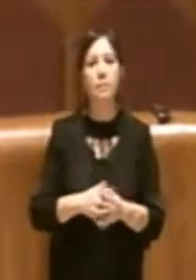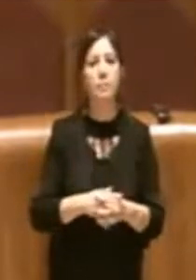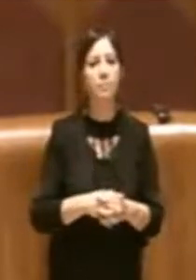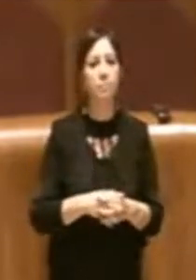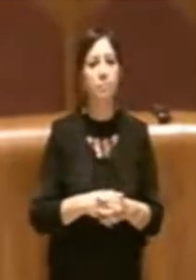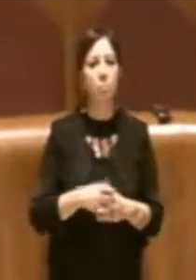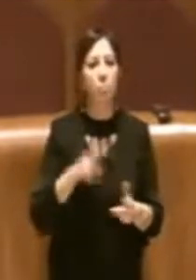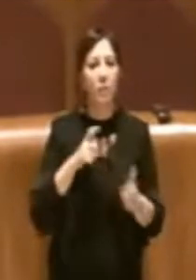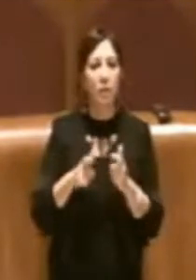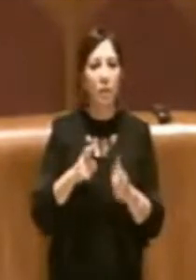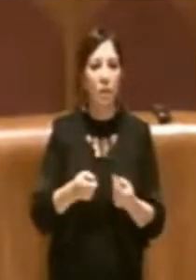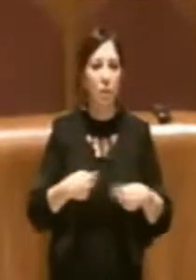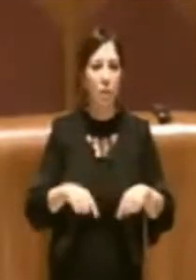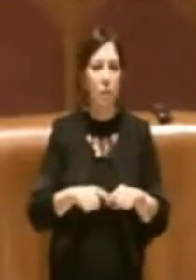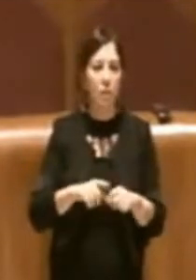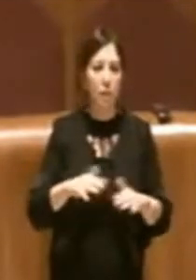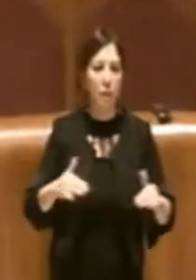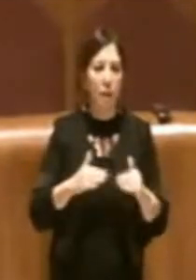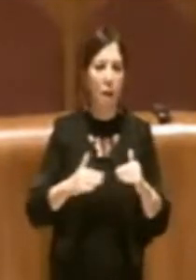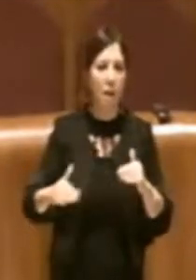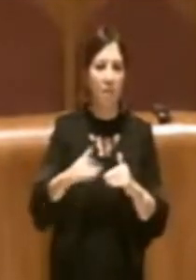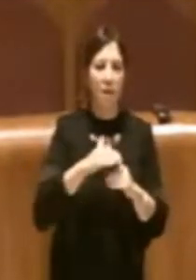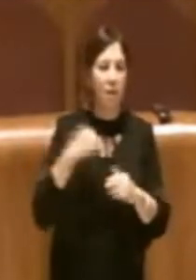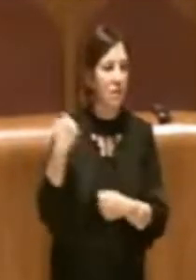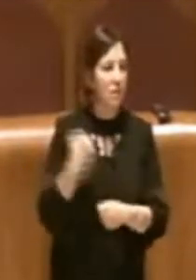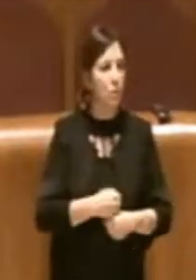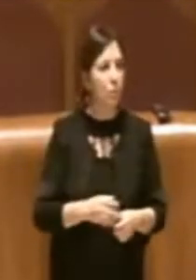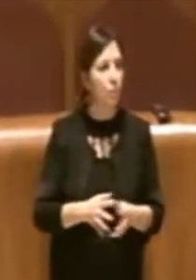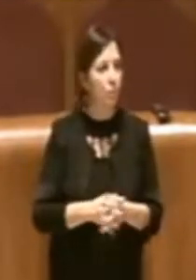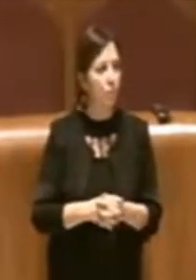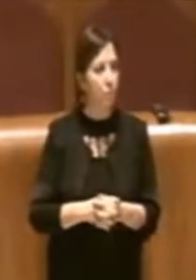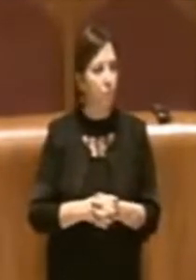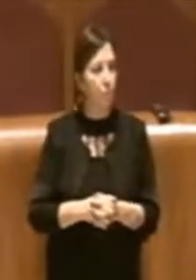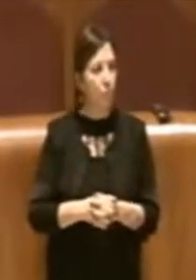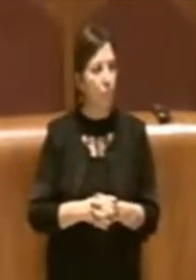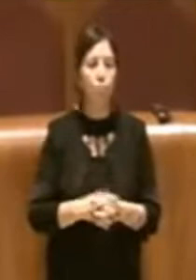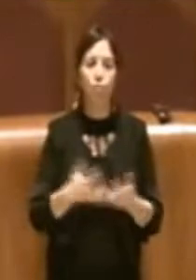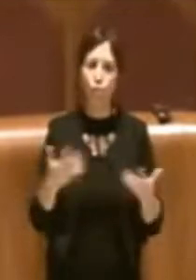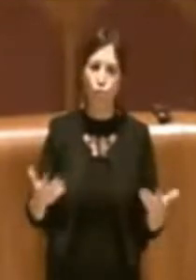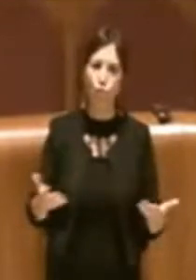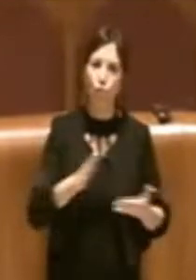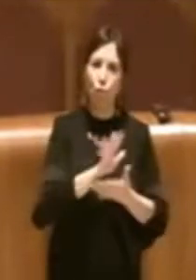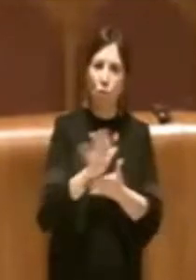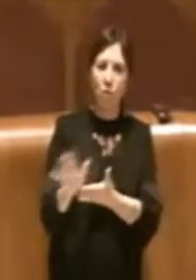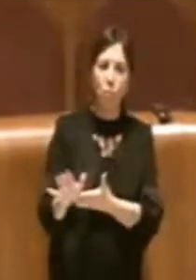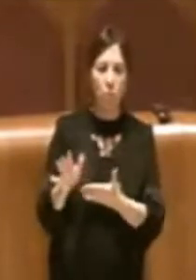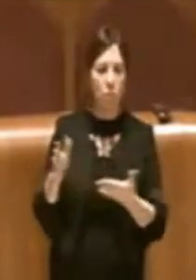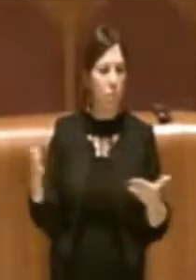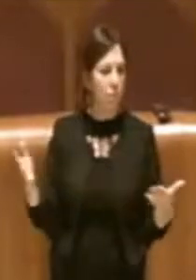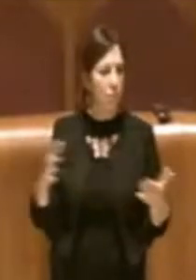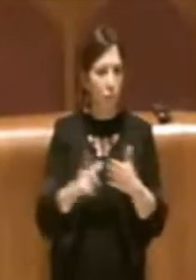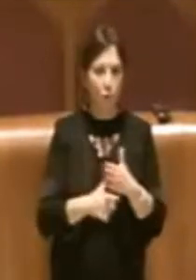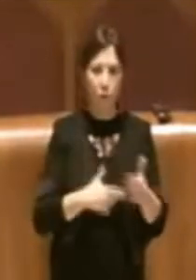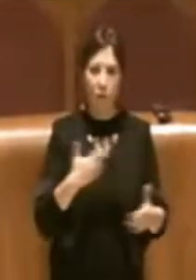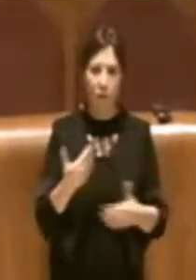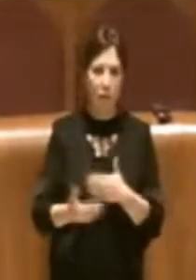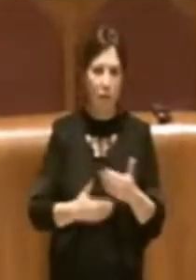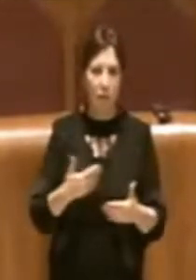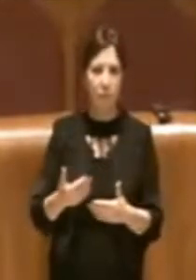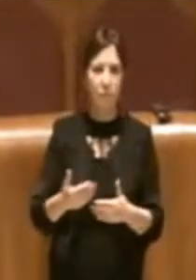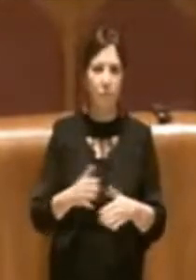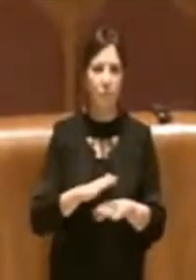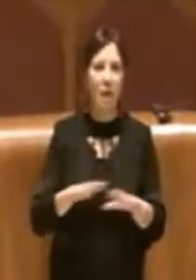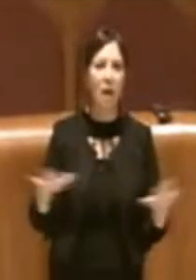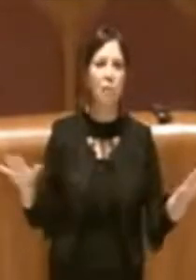parlarne anche questo in commissione o comunque a livello istituzionale. Questo lo dimostreremo assolutamente col tempo, quindi